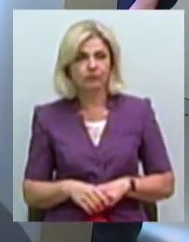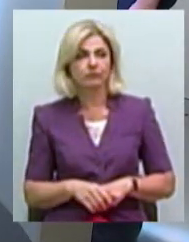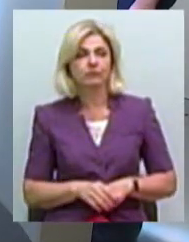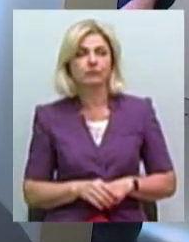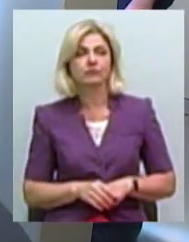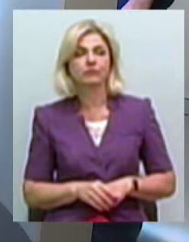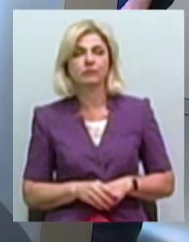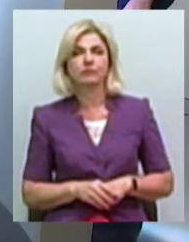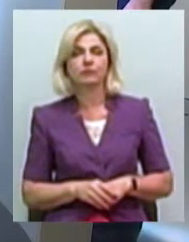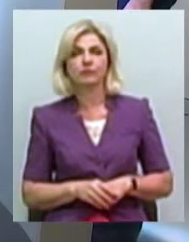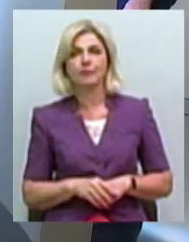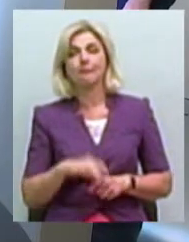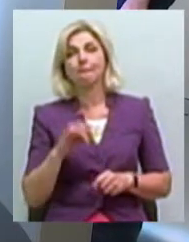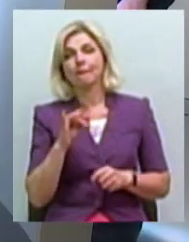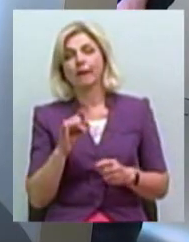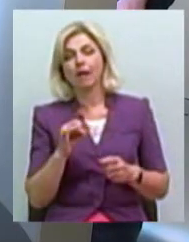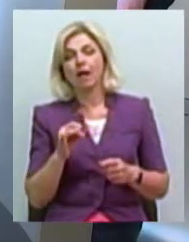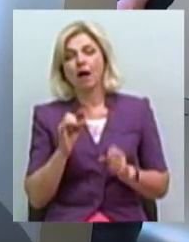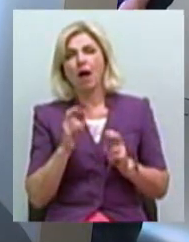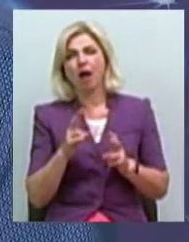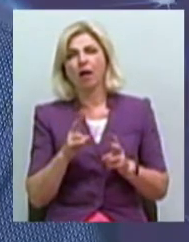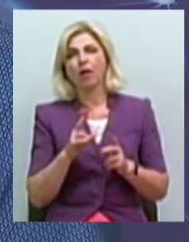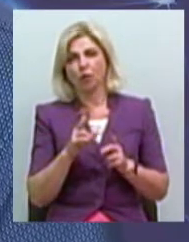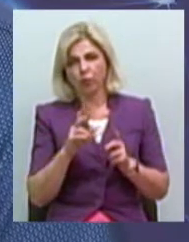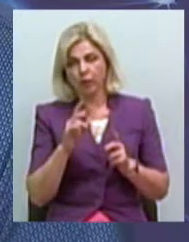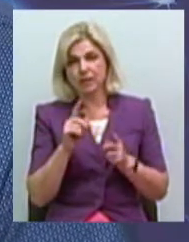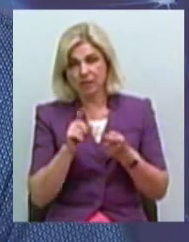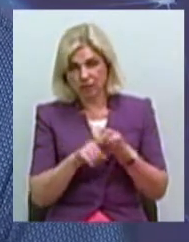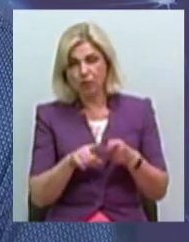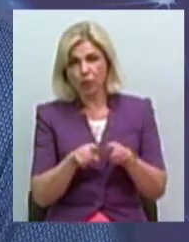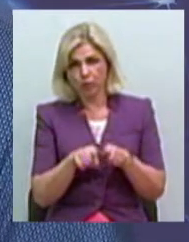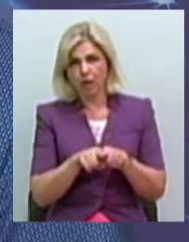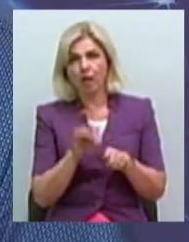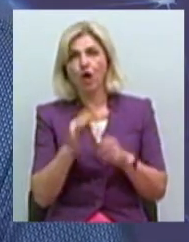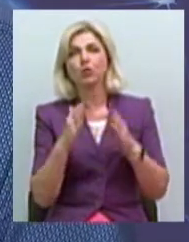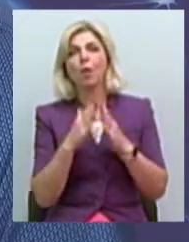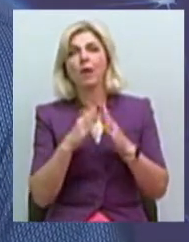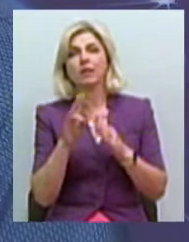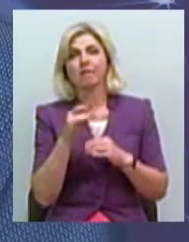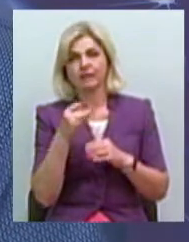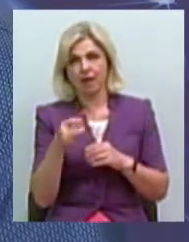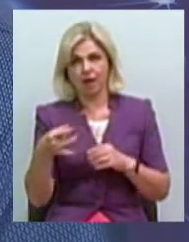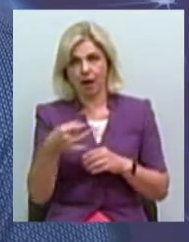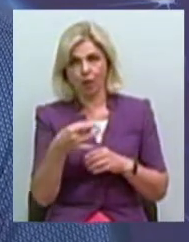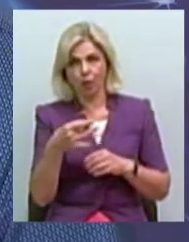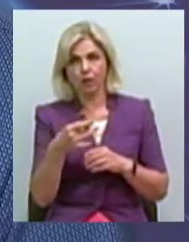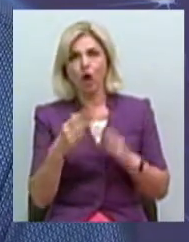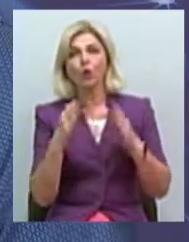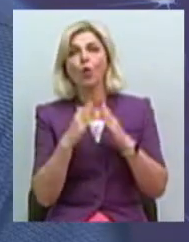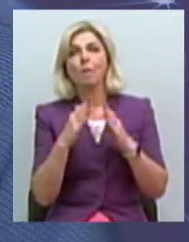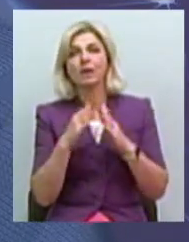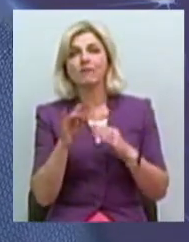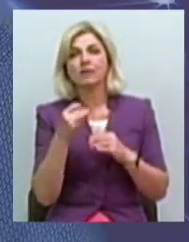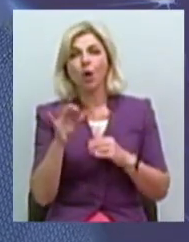і сполучення, як добиратися. Те саме стосується, наприклад, і Доманівського району, де Доманівська ОТГ